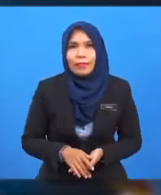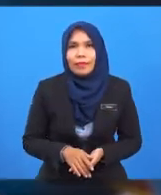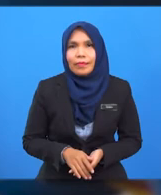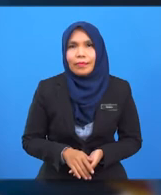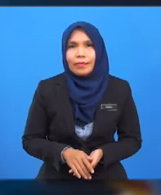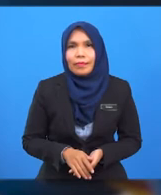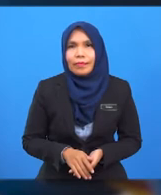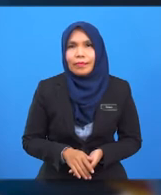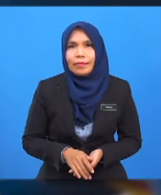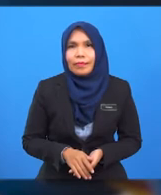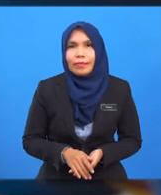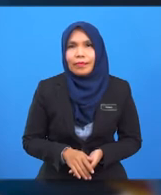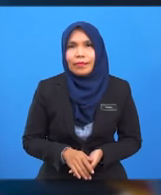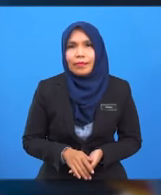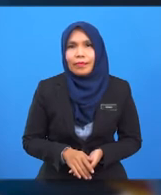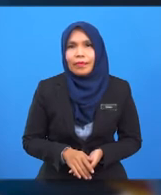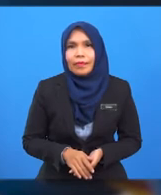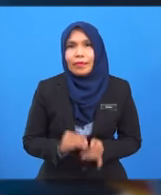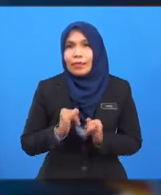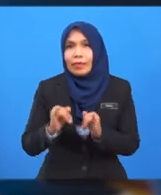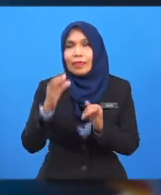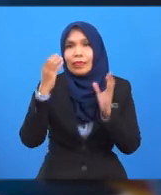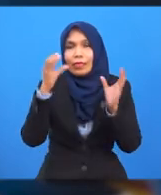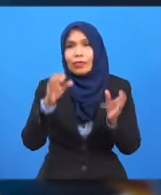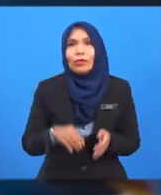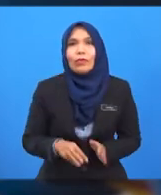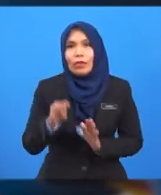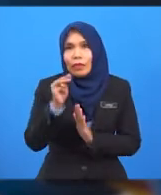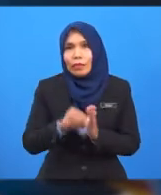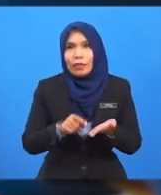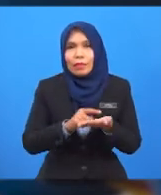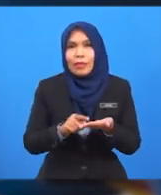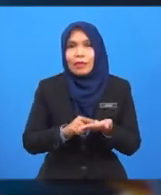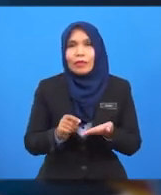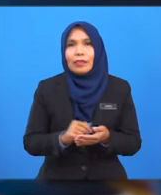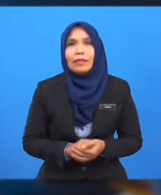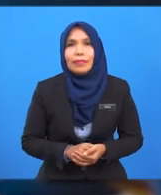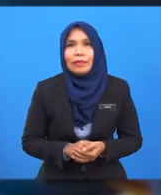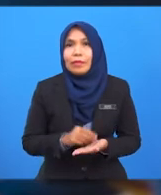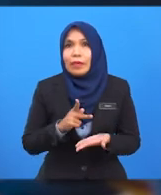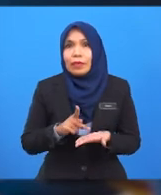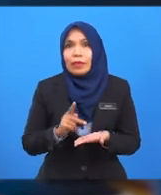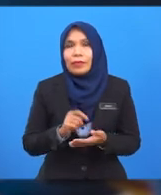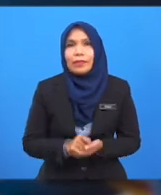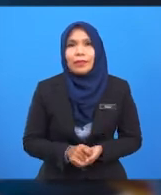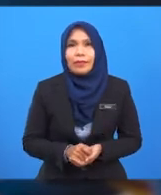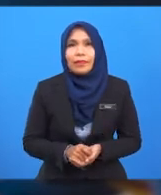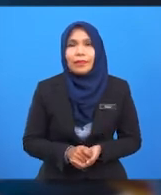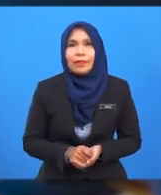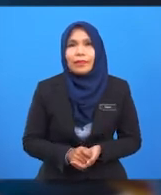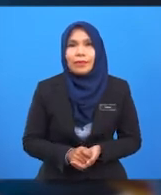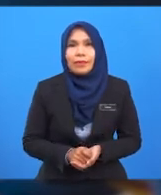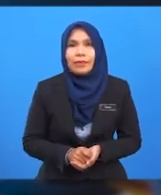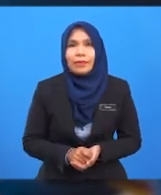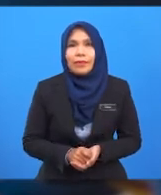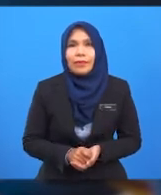Sebelum cikgu mengundurkan diri, izinkan cikgu membaca serangkap pantun. Dengarkan